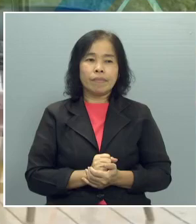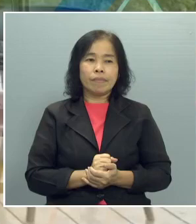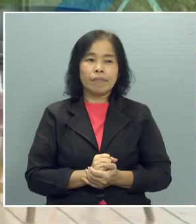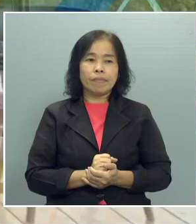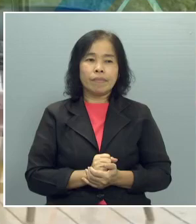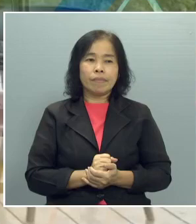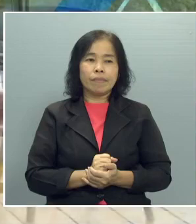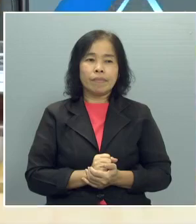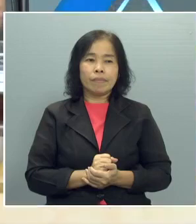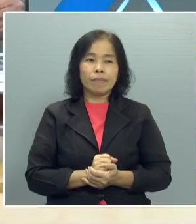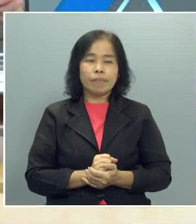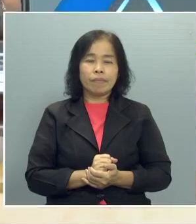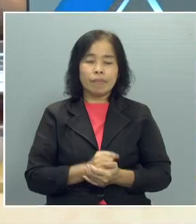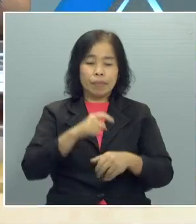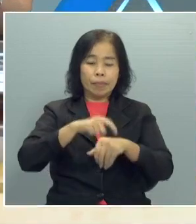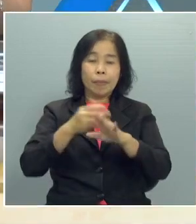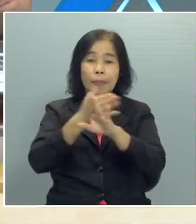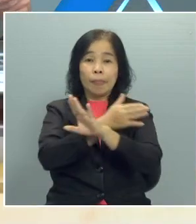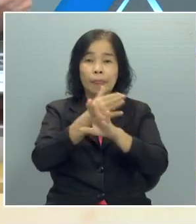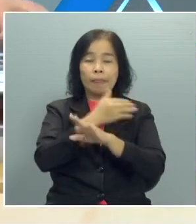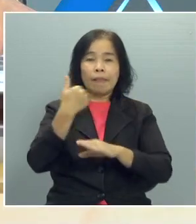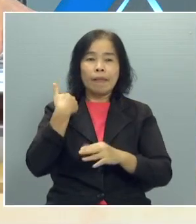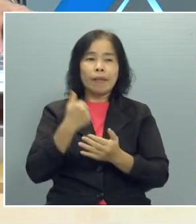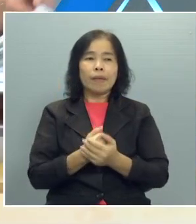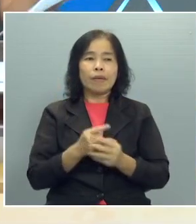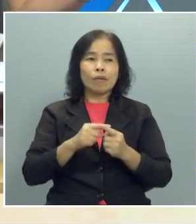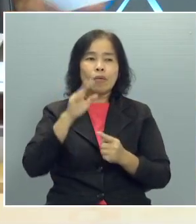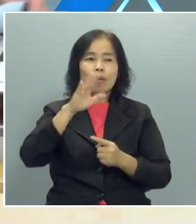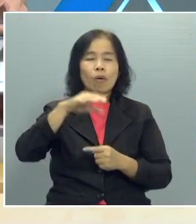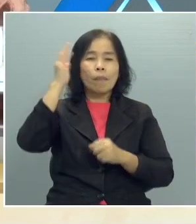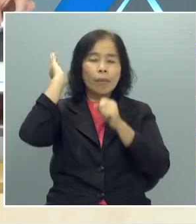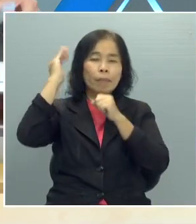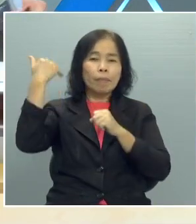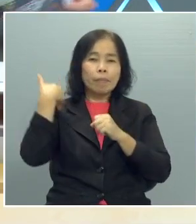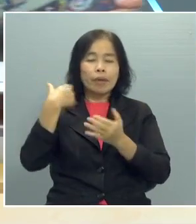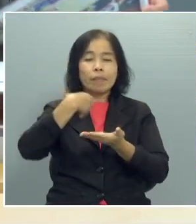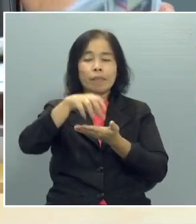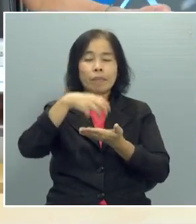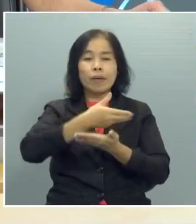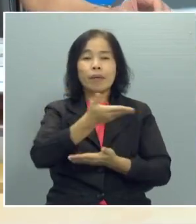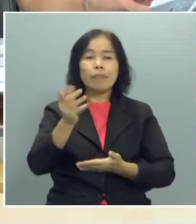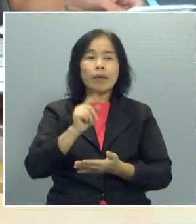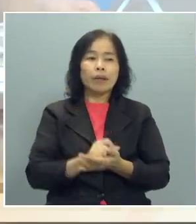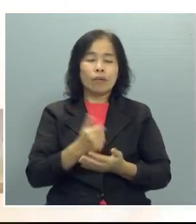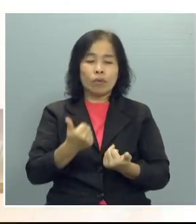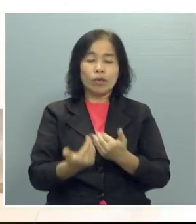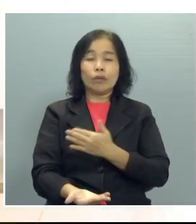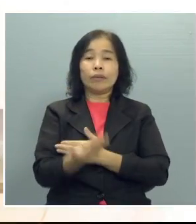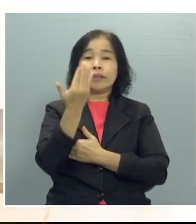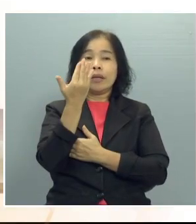เมื่อสักครู่ที่ผ่านมาในส่วนของทปอออกแถลงการณ์แจ้งท่านผู้ชมนะครับเมื่อช่วงเช้านี้